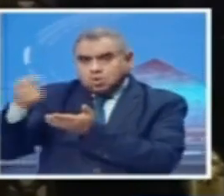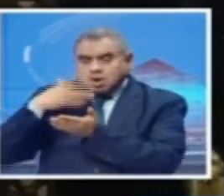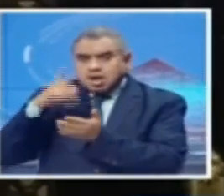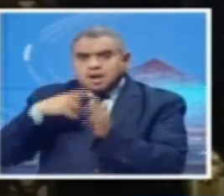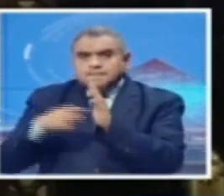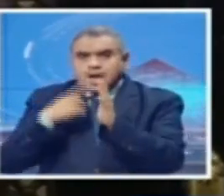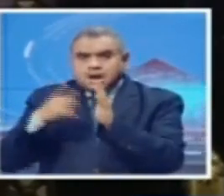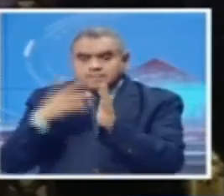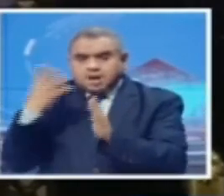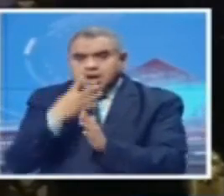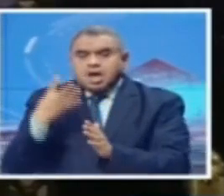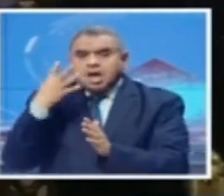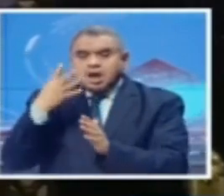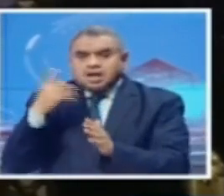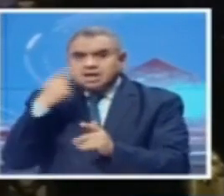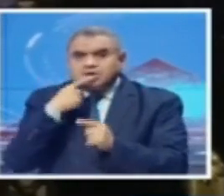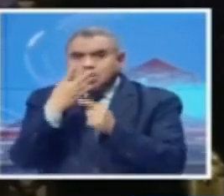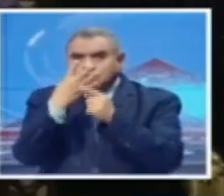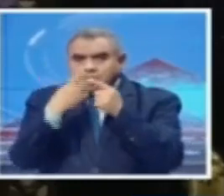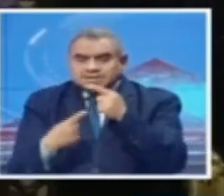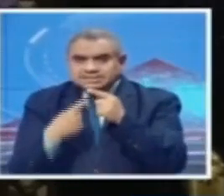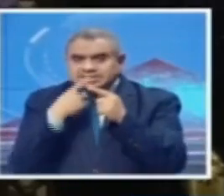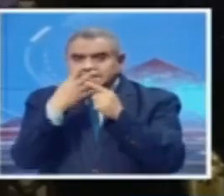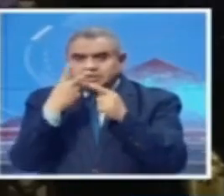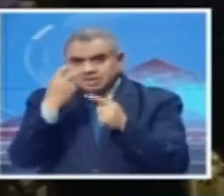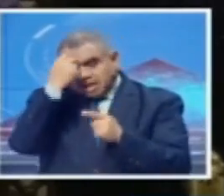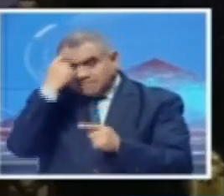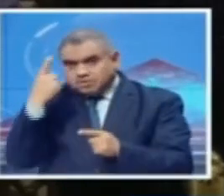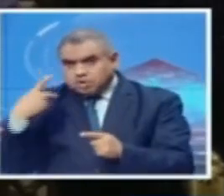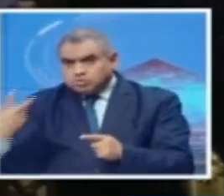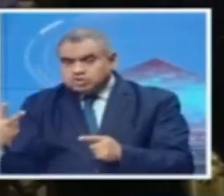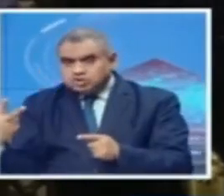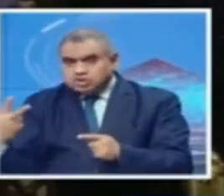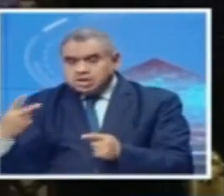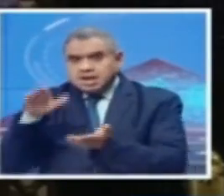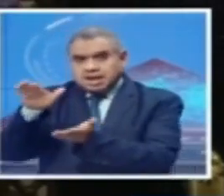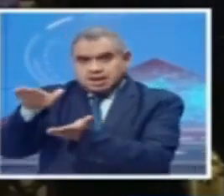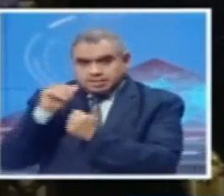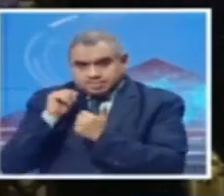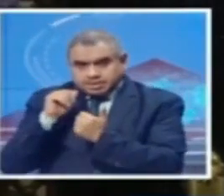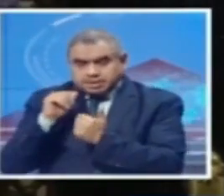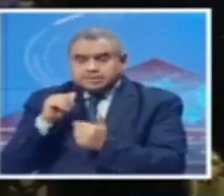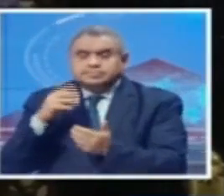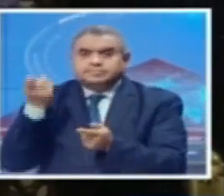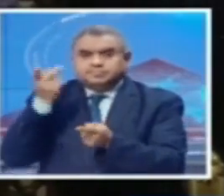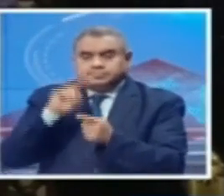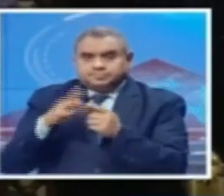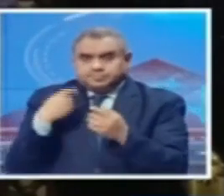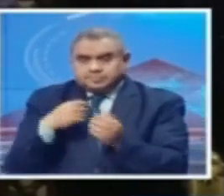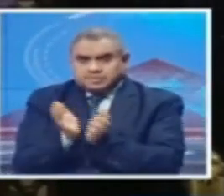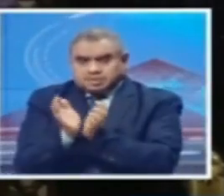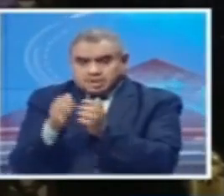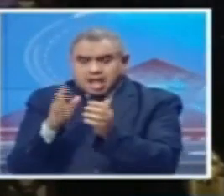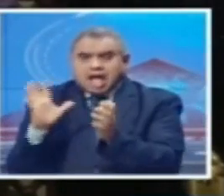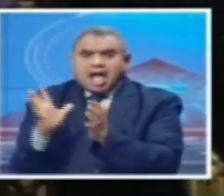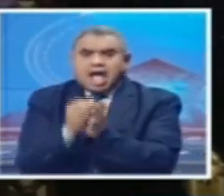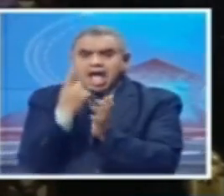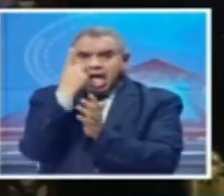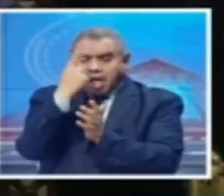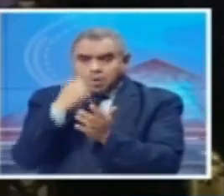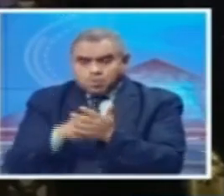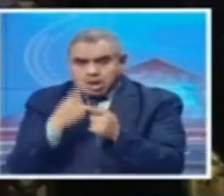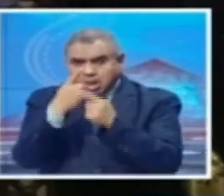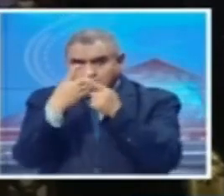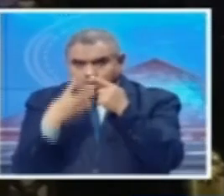4 مرات لكل ربع سنة في 2021. هيدينا الكمية بتاعت اول ربع السنة